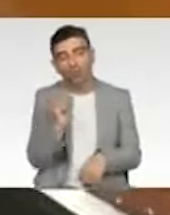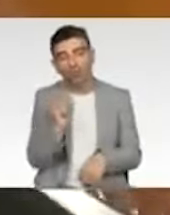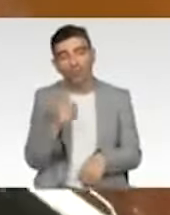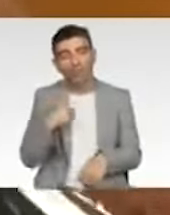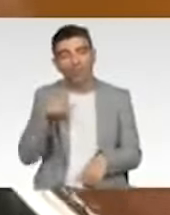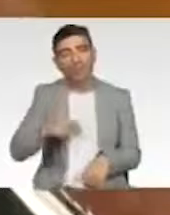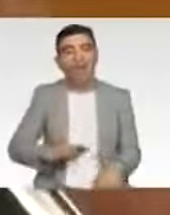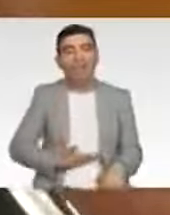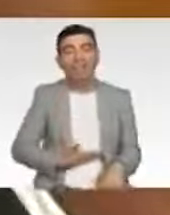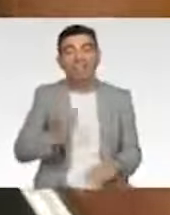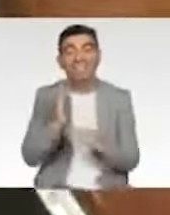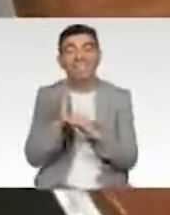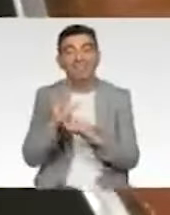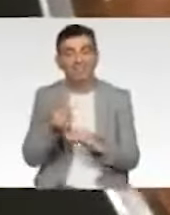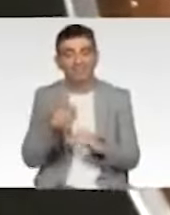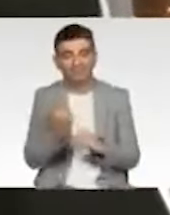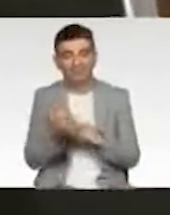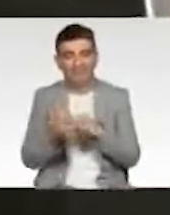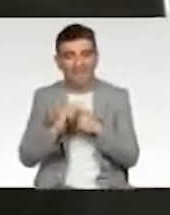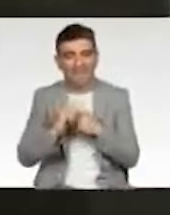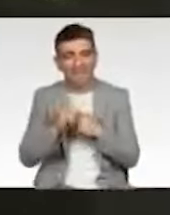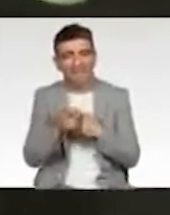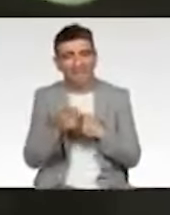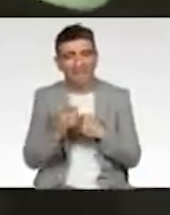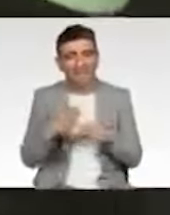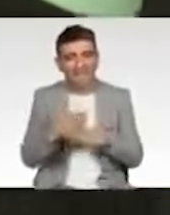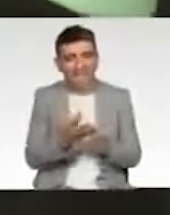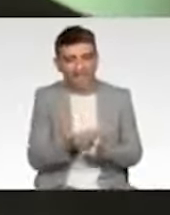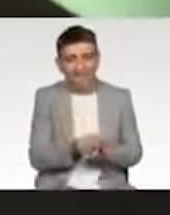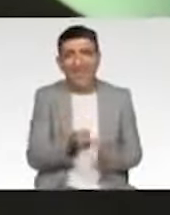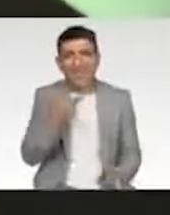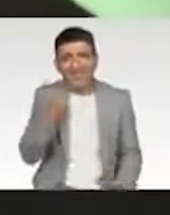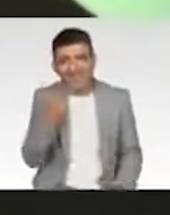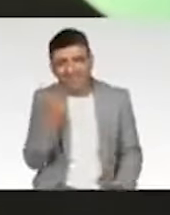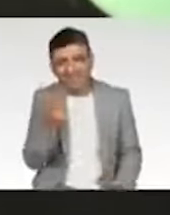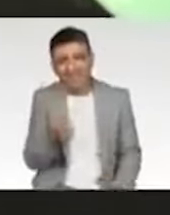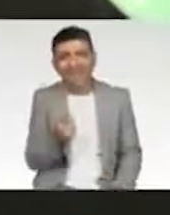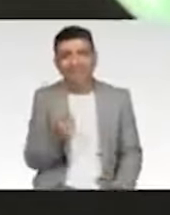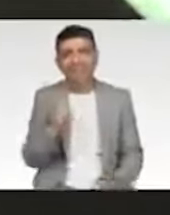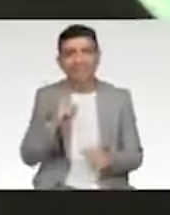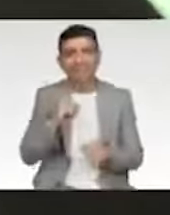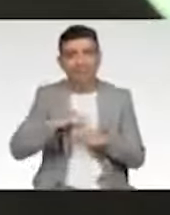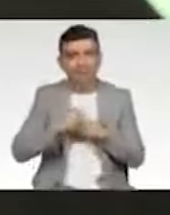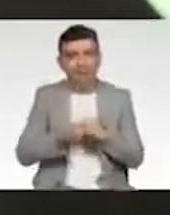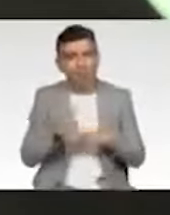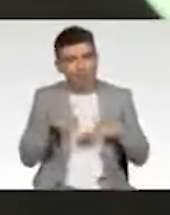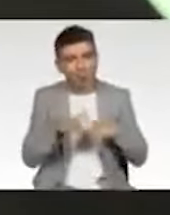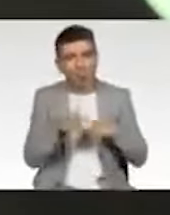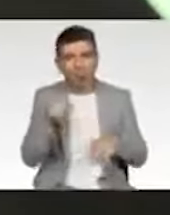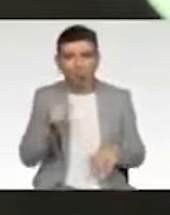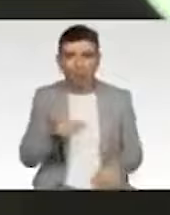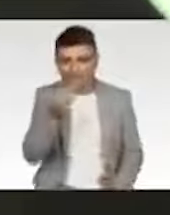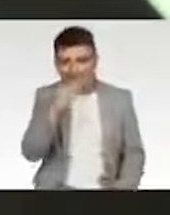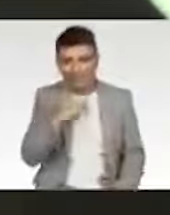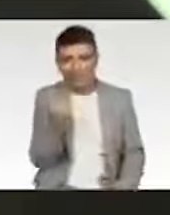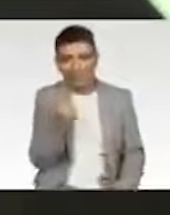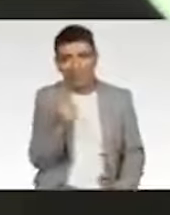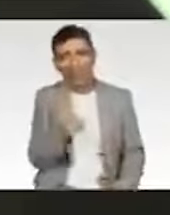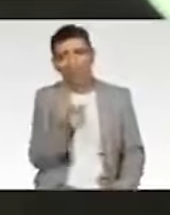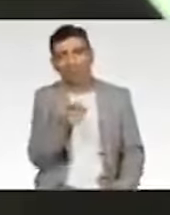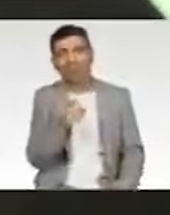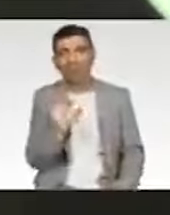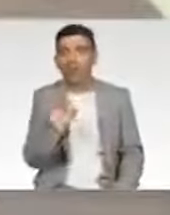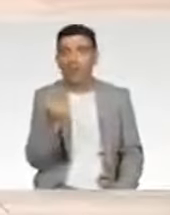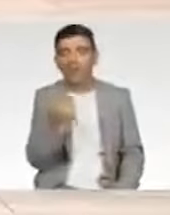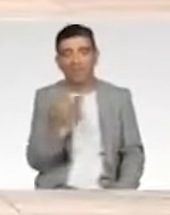iyi. Güzel değil mi? Yani bir hafta ekmek, onu bir hafta tatlılar. Şöyle ondan sonra bir hafta börekler, sonunda bugün yiyecek bir şeyler bulduk. Şöyle de bir şey